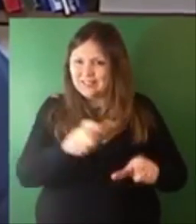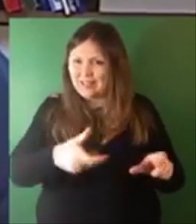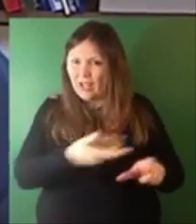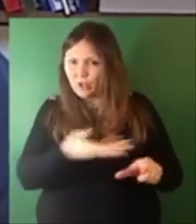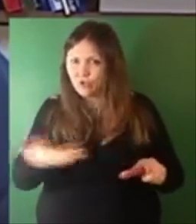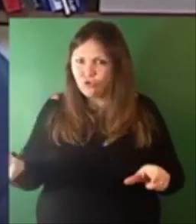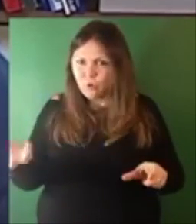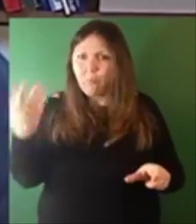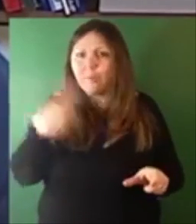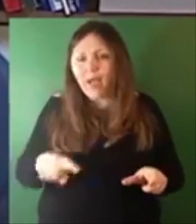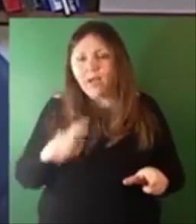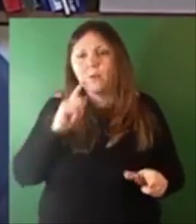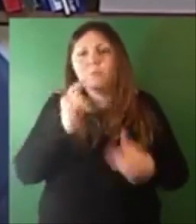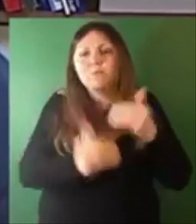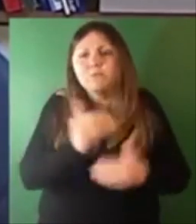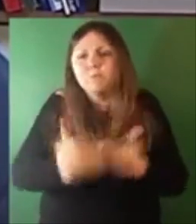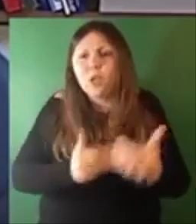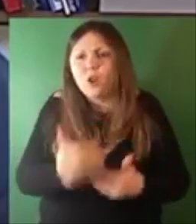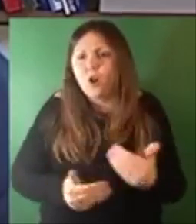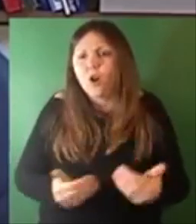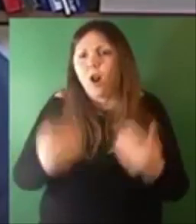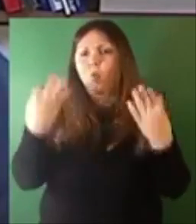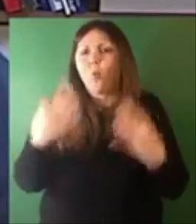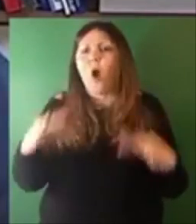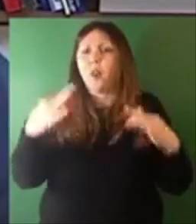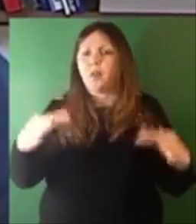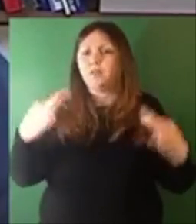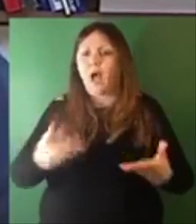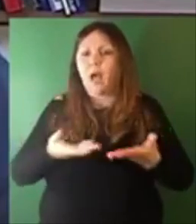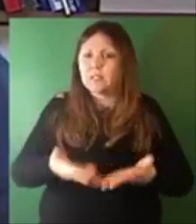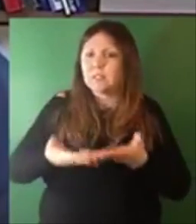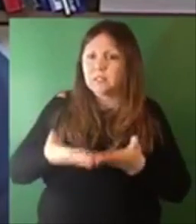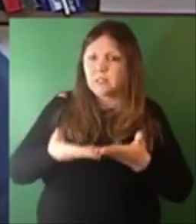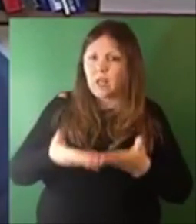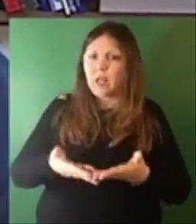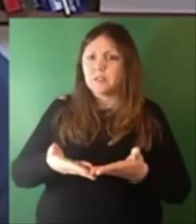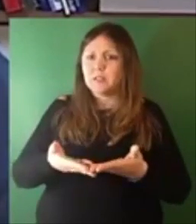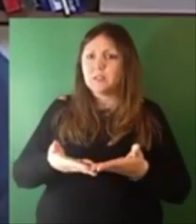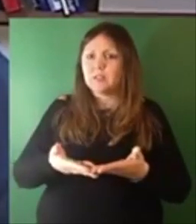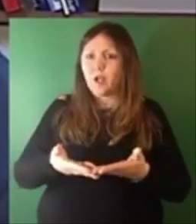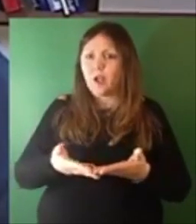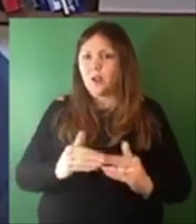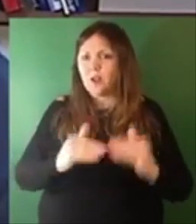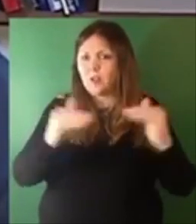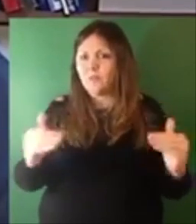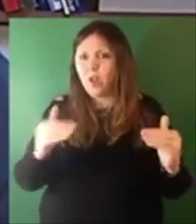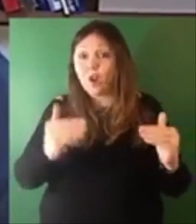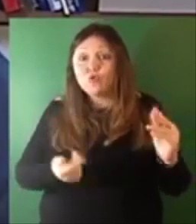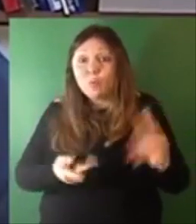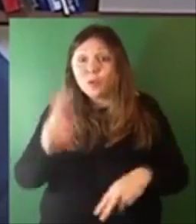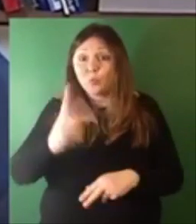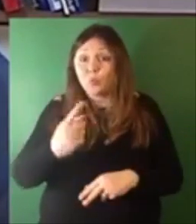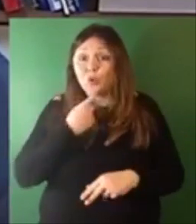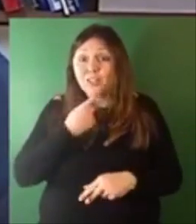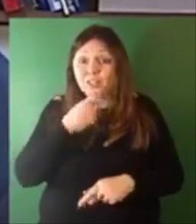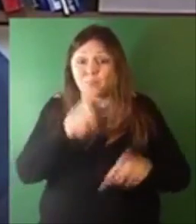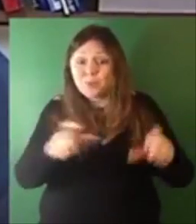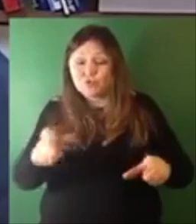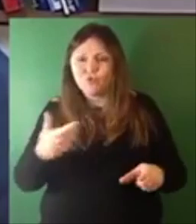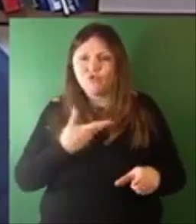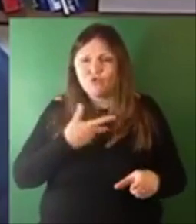migliorare la qualità della loro assistenza, soprattutto a coloro che sono in situazione di necessità